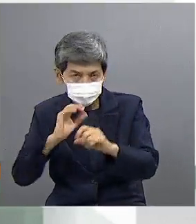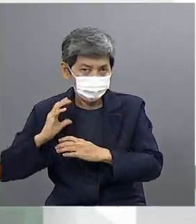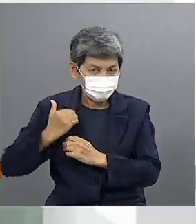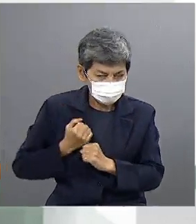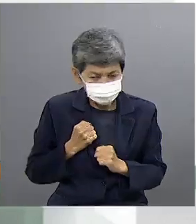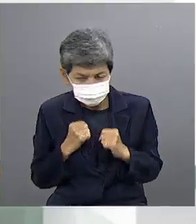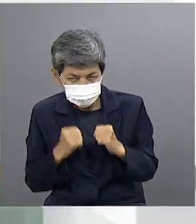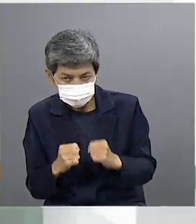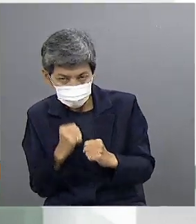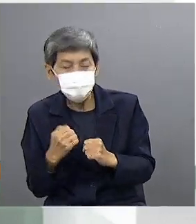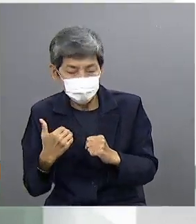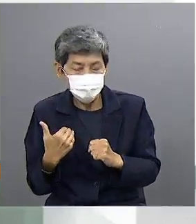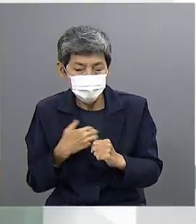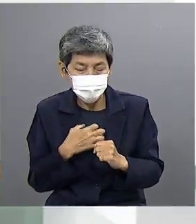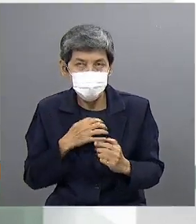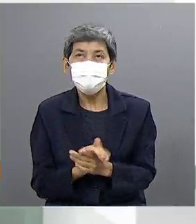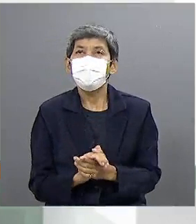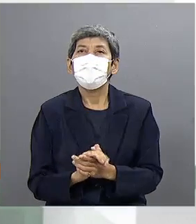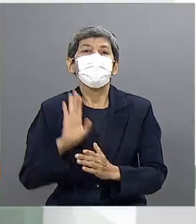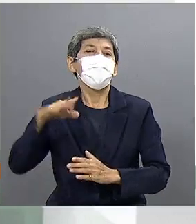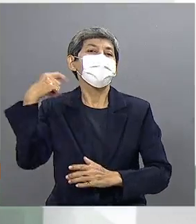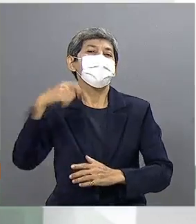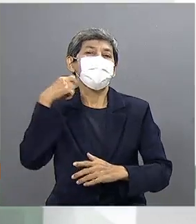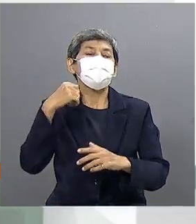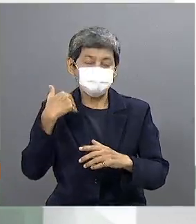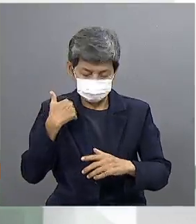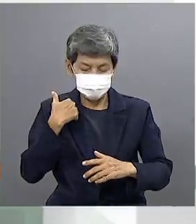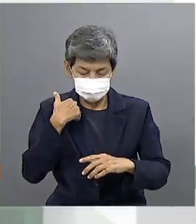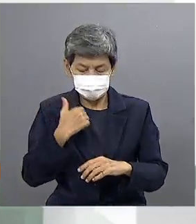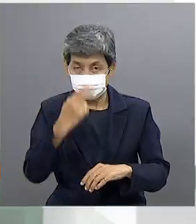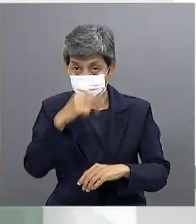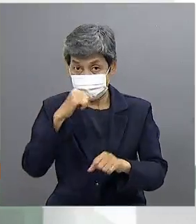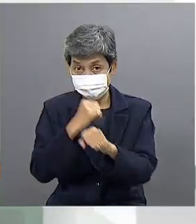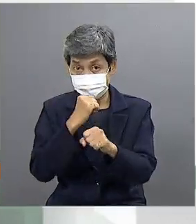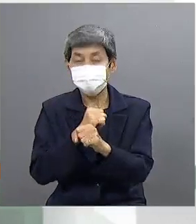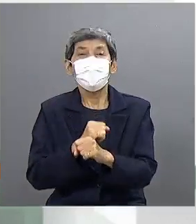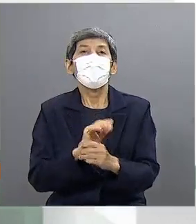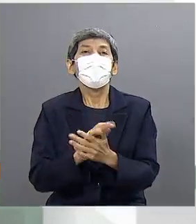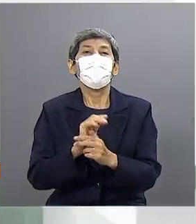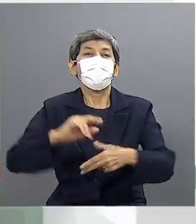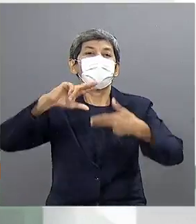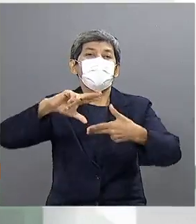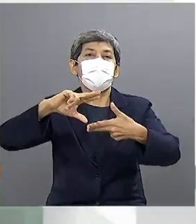นี้นะคะและที่บางพลัดก็น่าสนใจค่ะเพราะว่าเป็นฐานเสียงของพปชรแต่